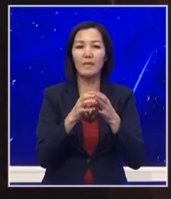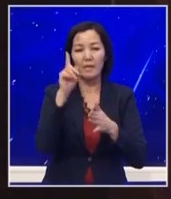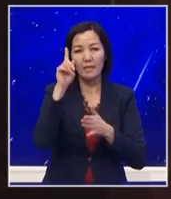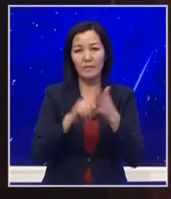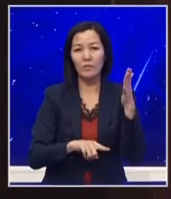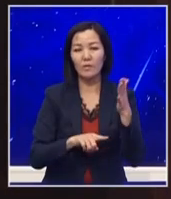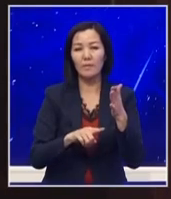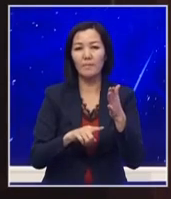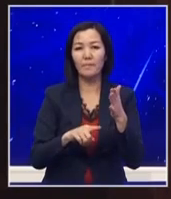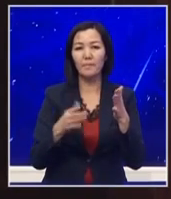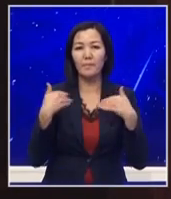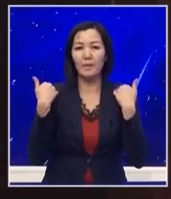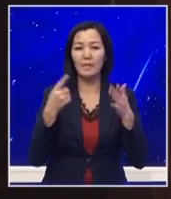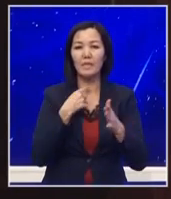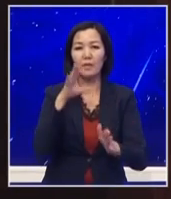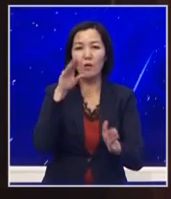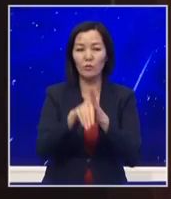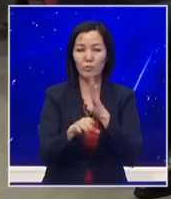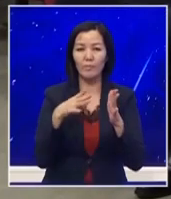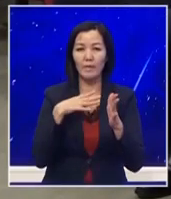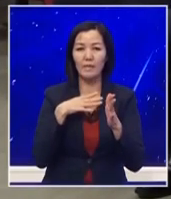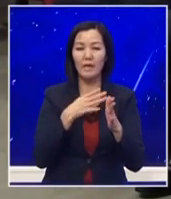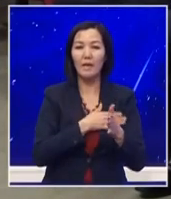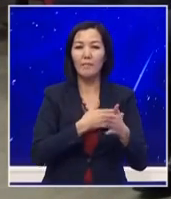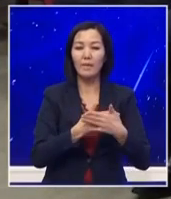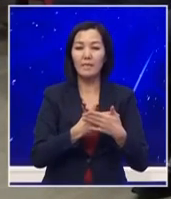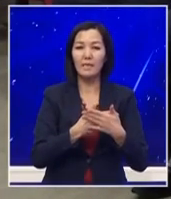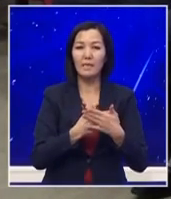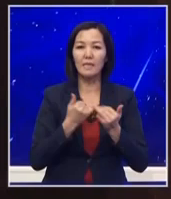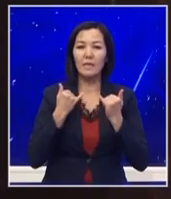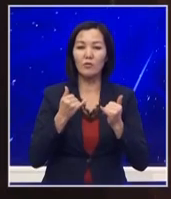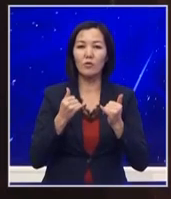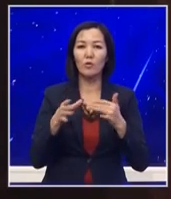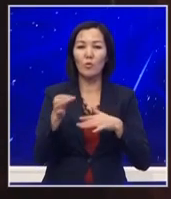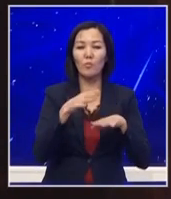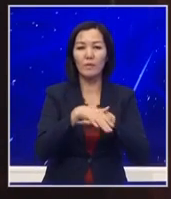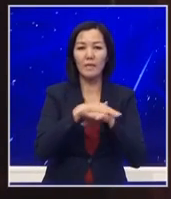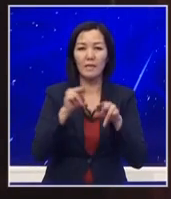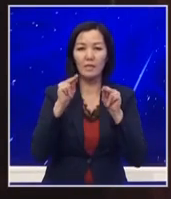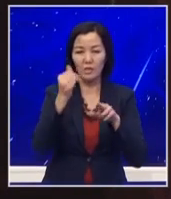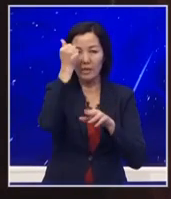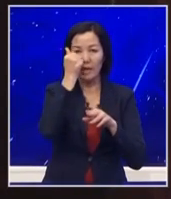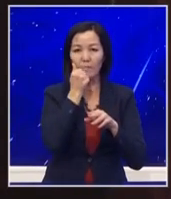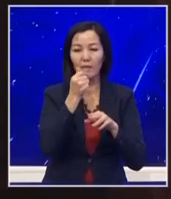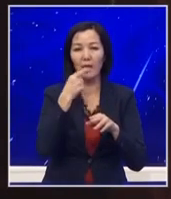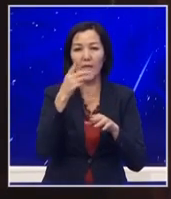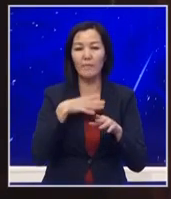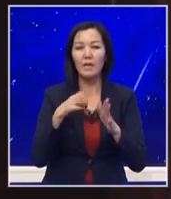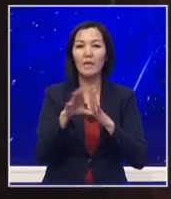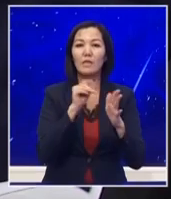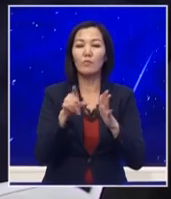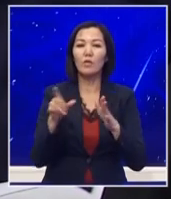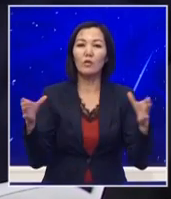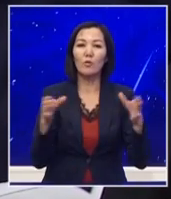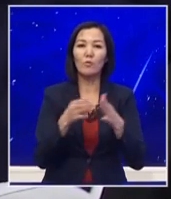білдірді. Азаматтық белсенділік танытқаны үшін облыс халқына шынайы алғысымды айтам. Және депутаттық